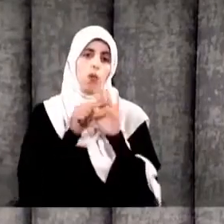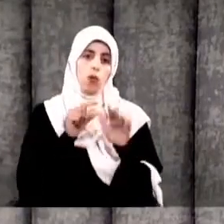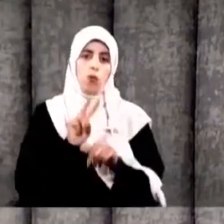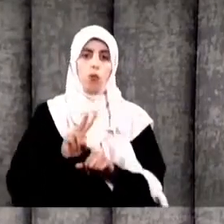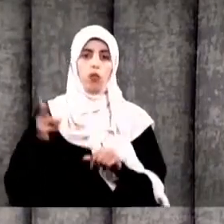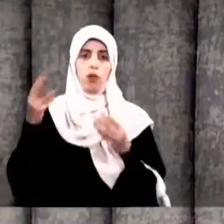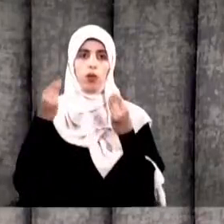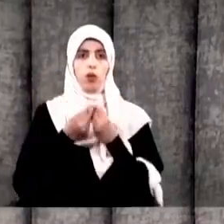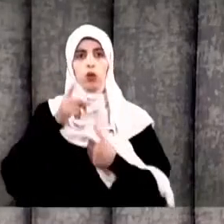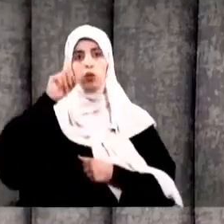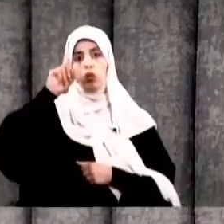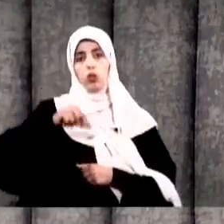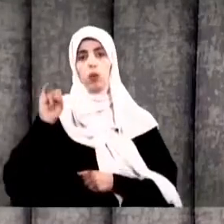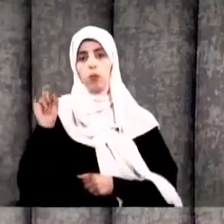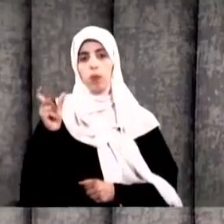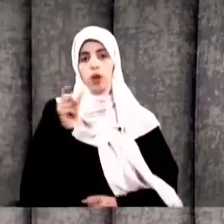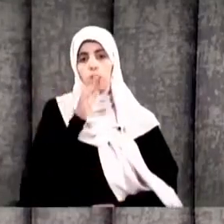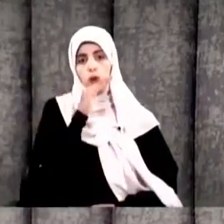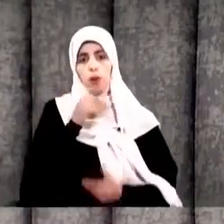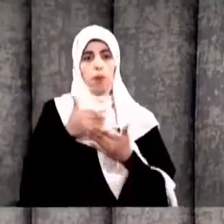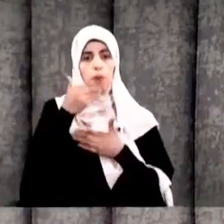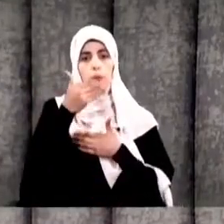أخرى في حلقة الليل من برنامجكم من عمان،